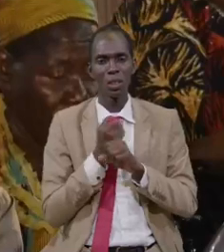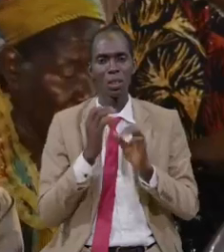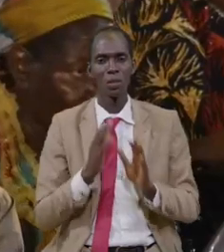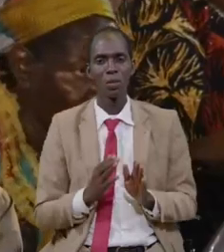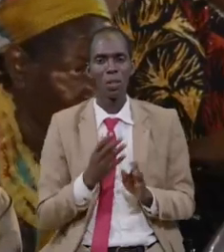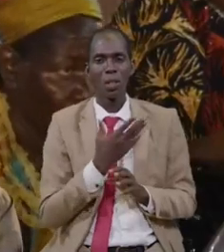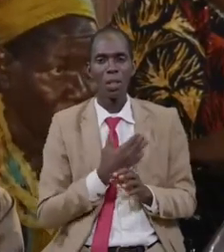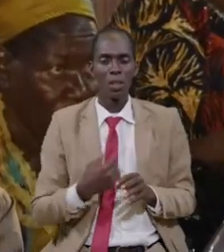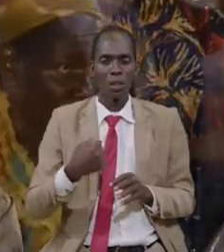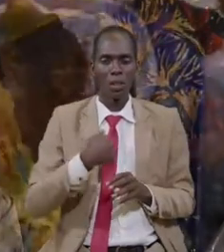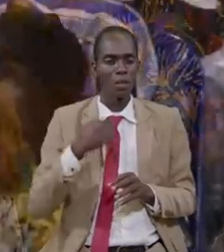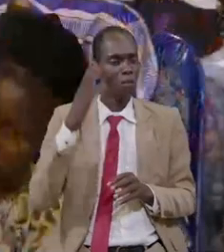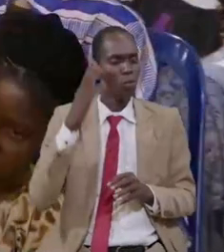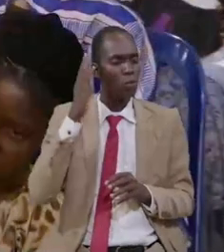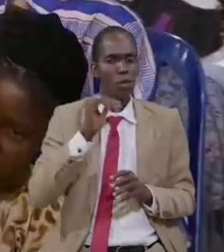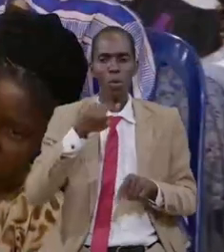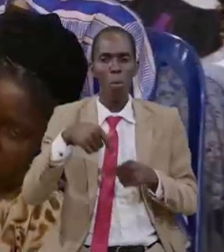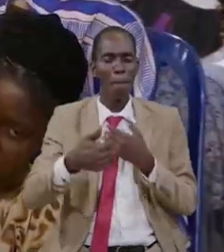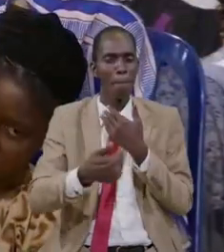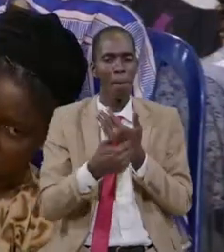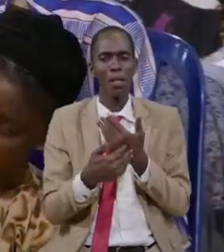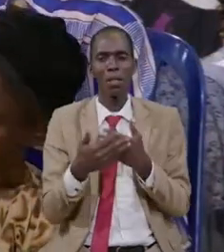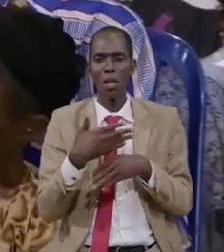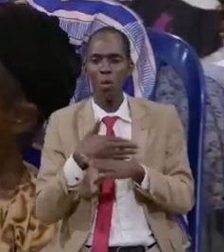je ne repartirai plus, je ne m'éloignerai plus de lui.